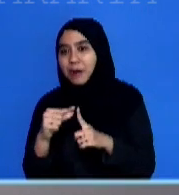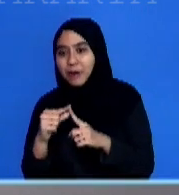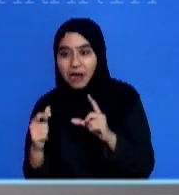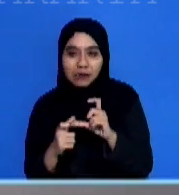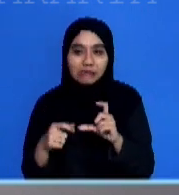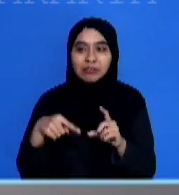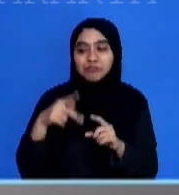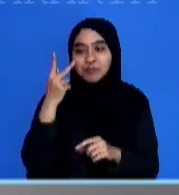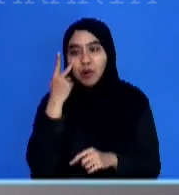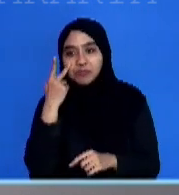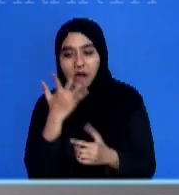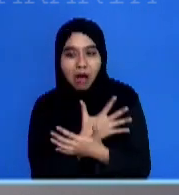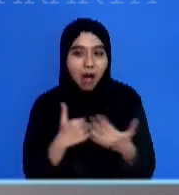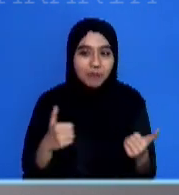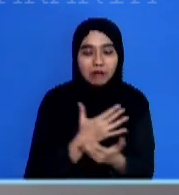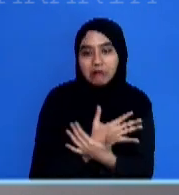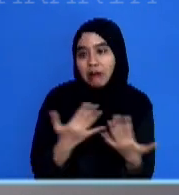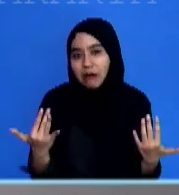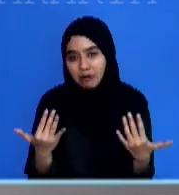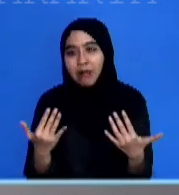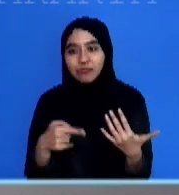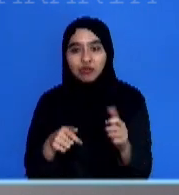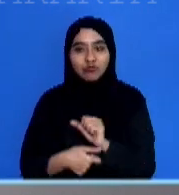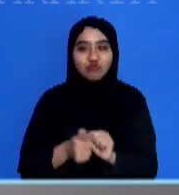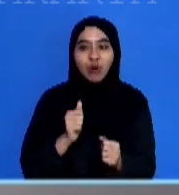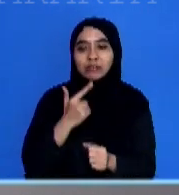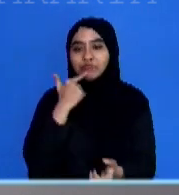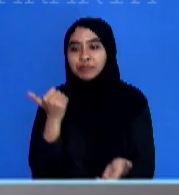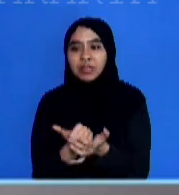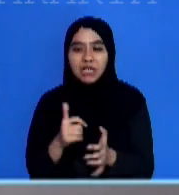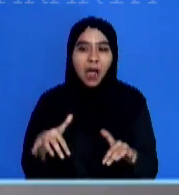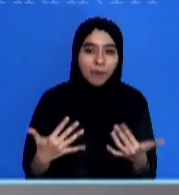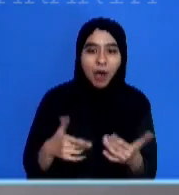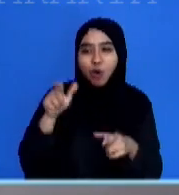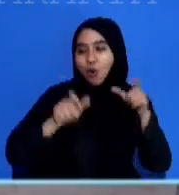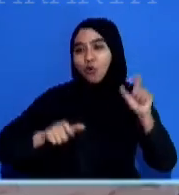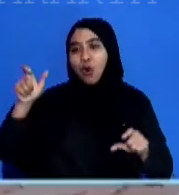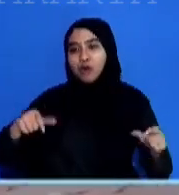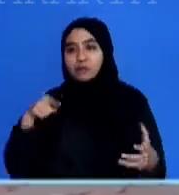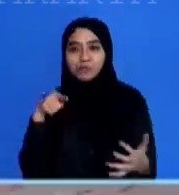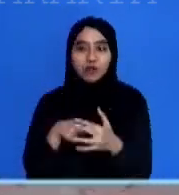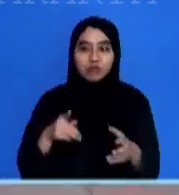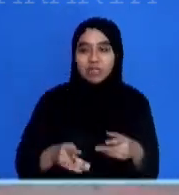dijaga karena memiliki ketugasan yang penting, yaitu melayani pemilih dan menghitung suara.